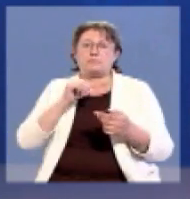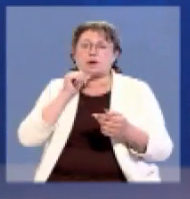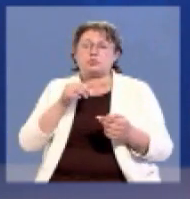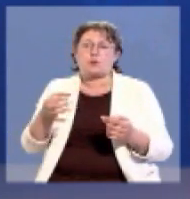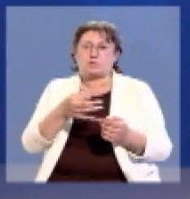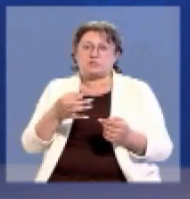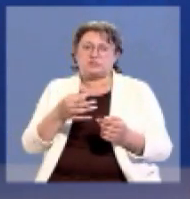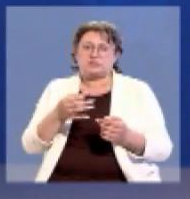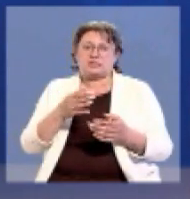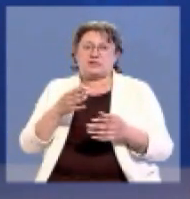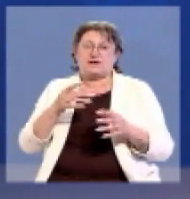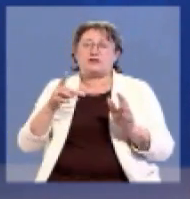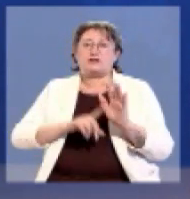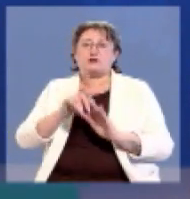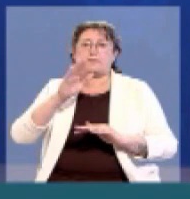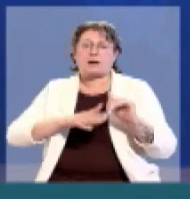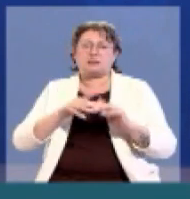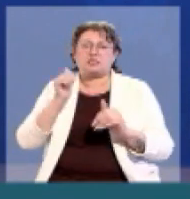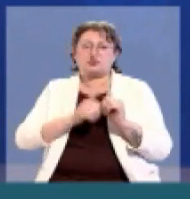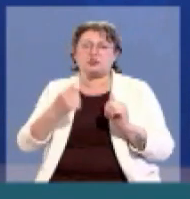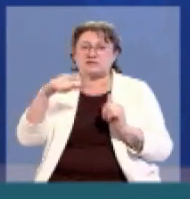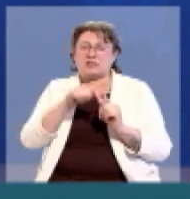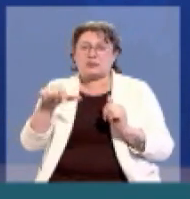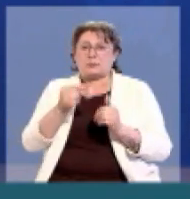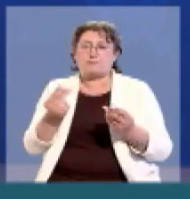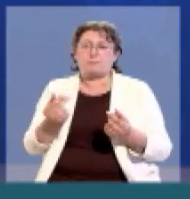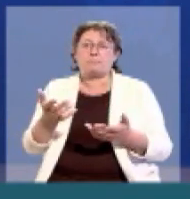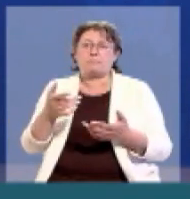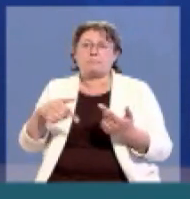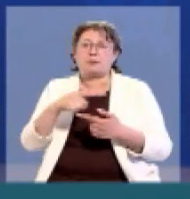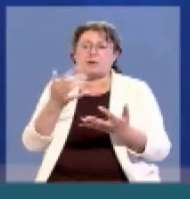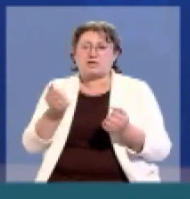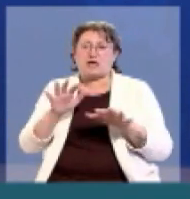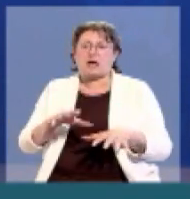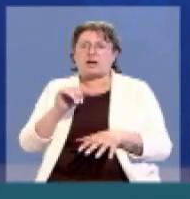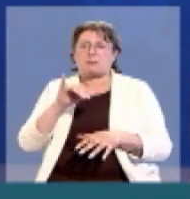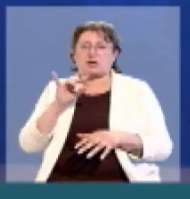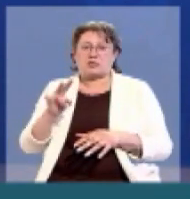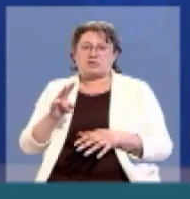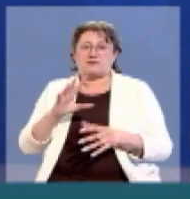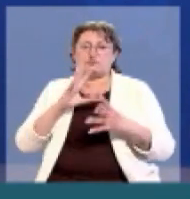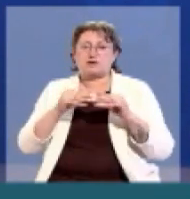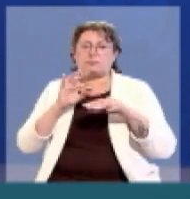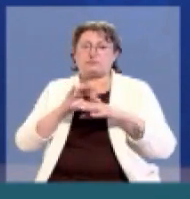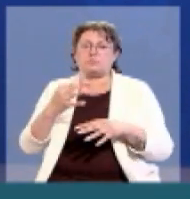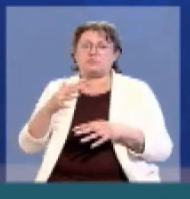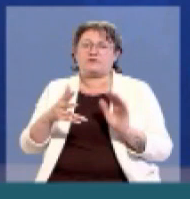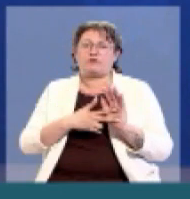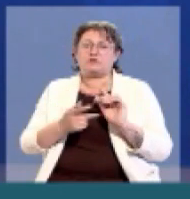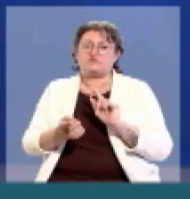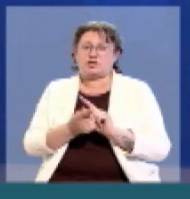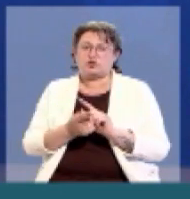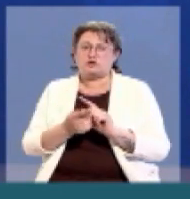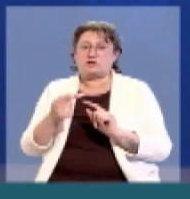области. Введена практика еженедельных приемов предпринимателей на площадке палаты «Атамикен». В результате проведено 58